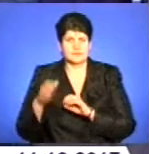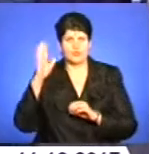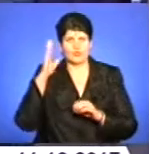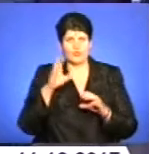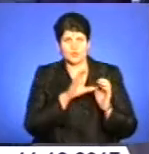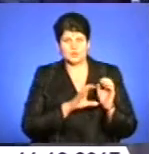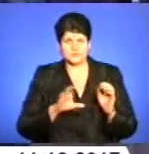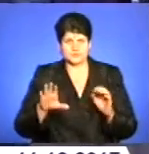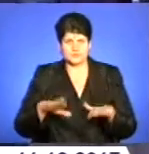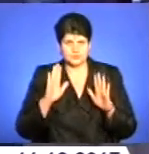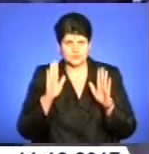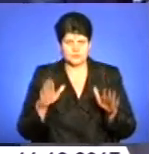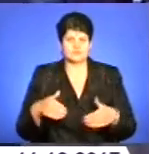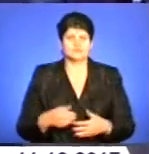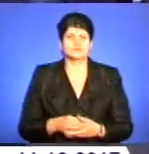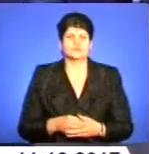водопостачання,